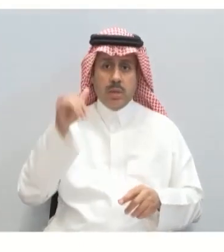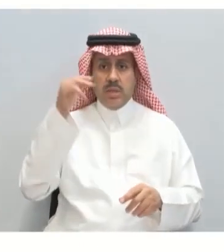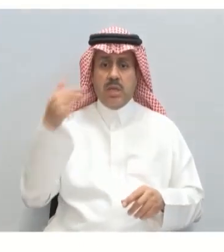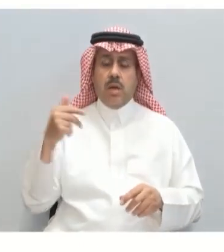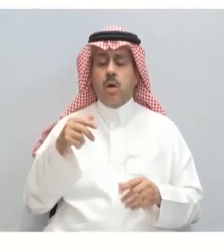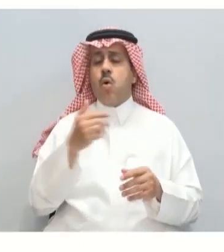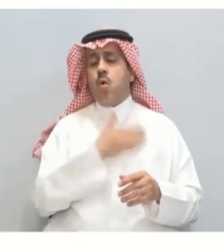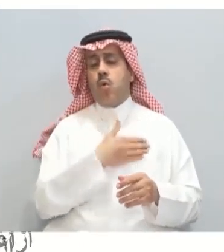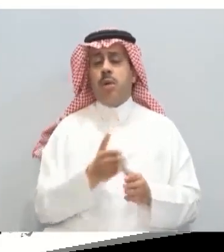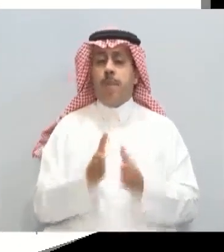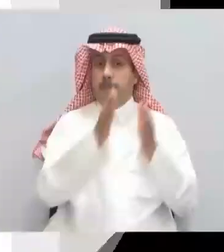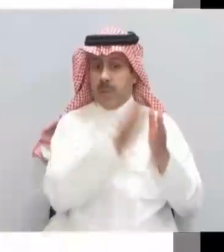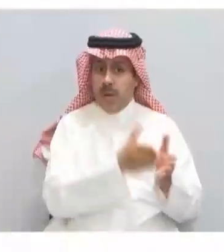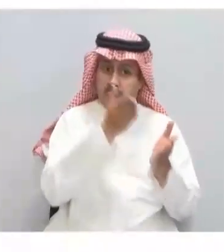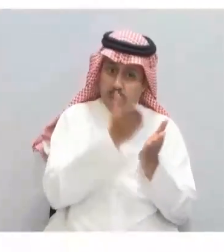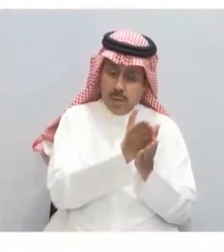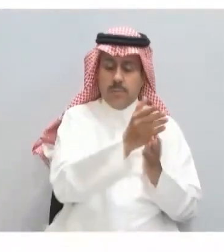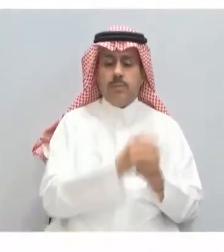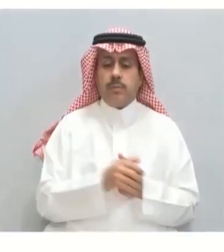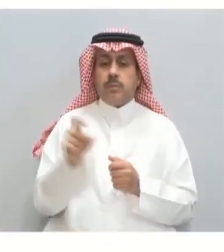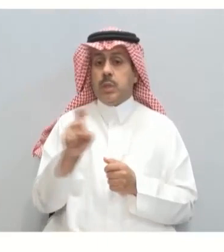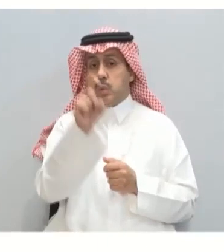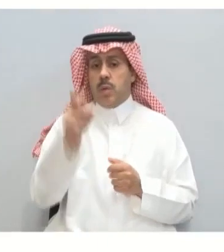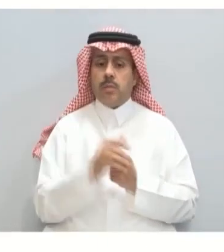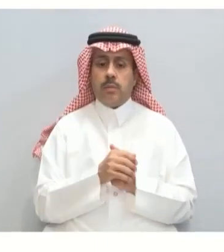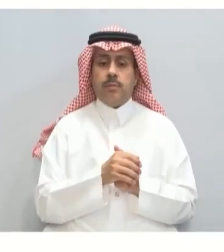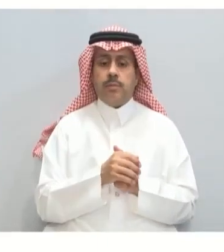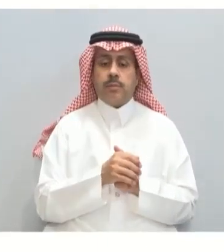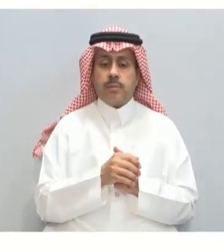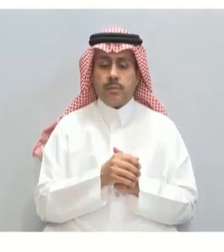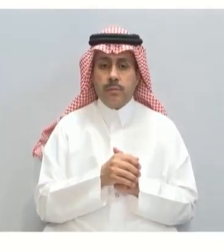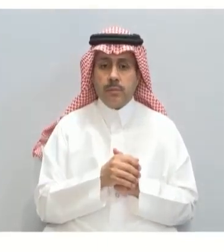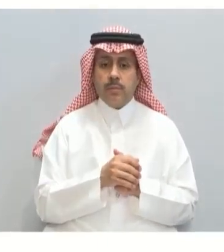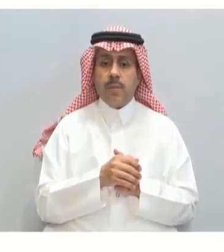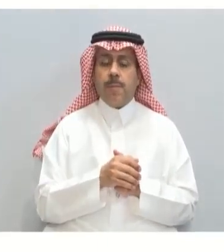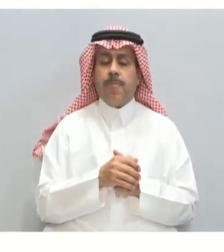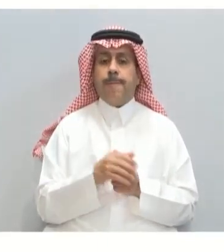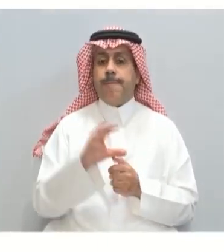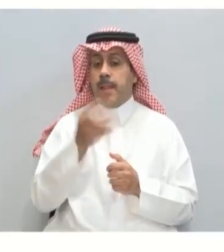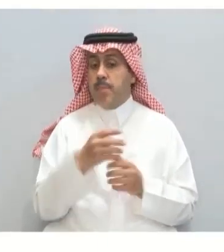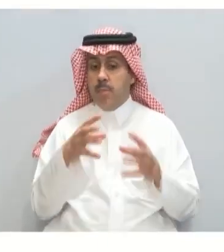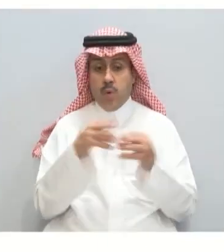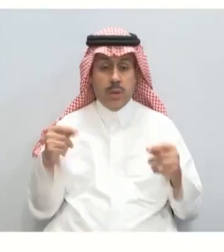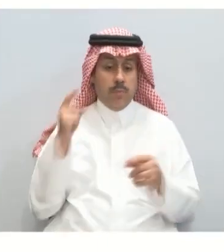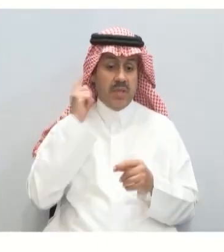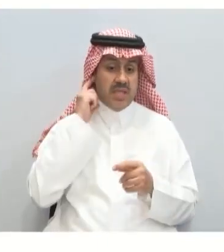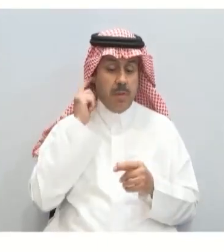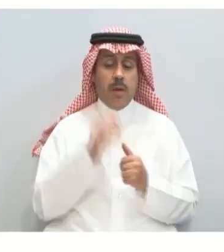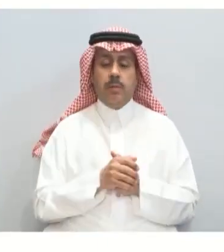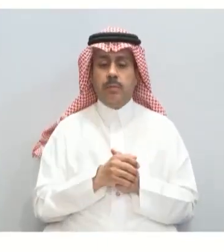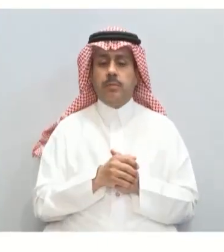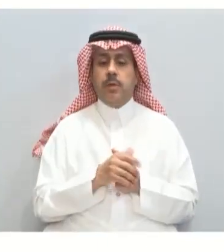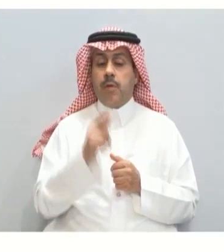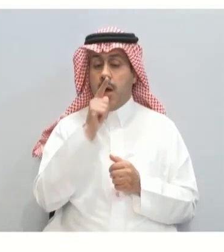اذ هد ناتي ايها الطلاب بعد هذا الى سؤال اخر متعلق بالايات الكريمات ما المراد ايها